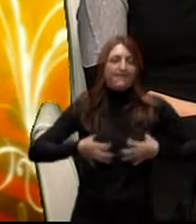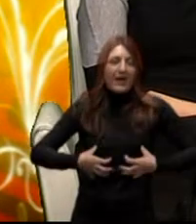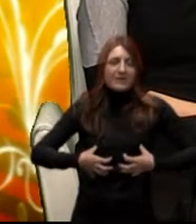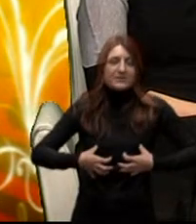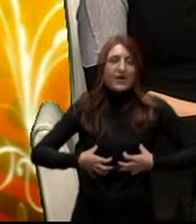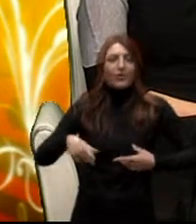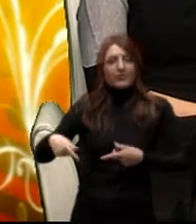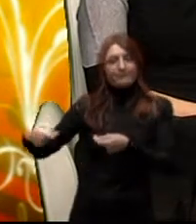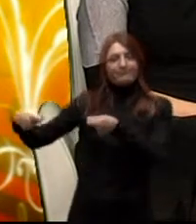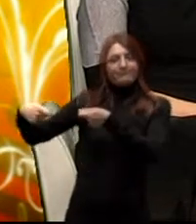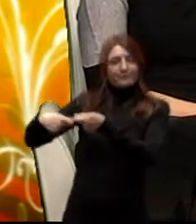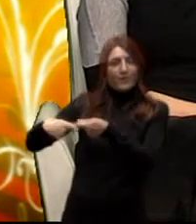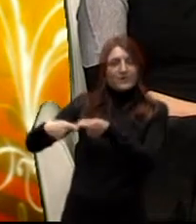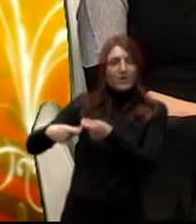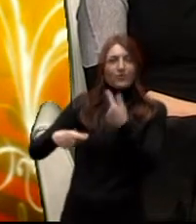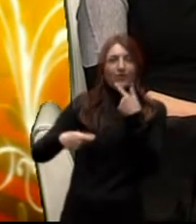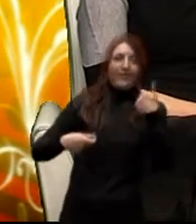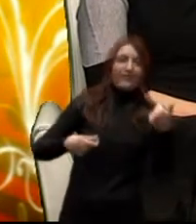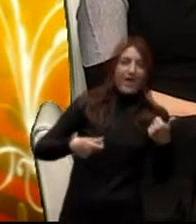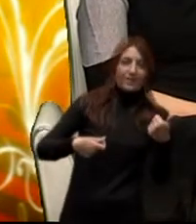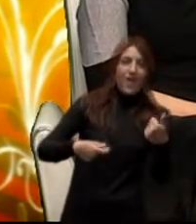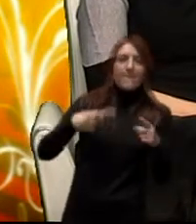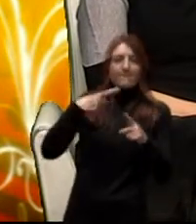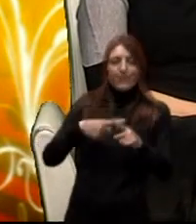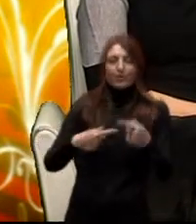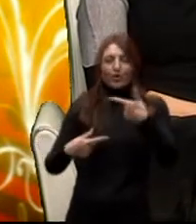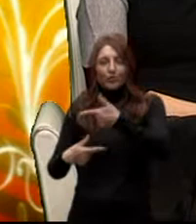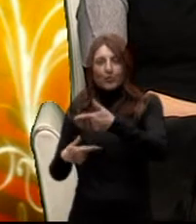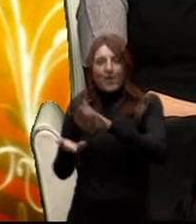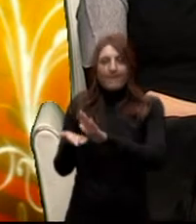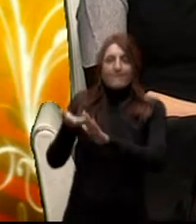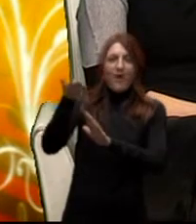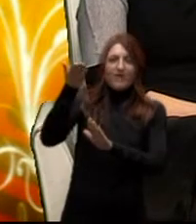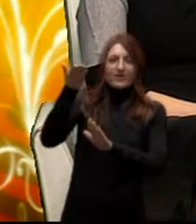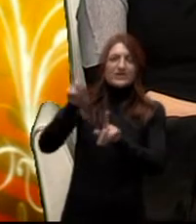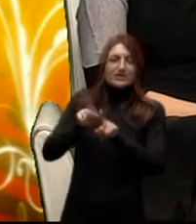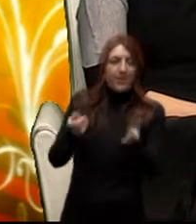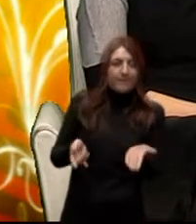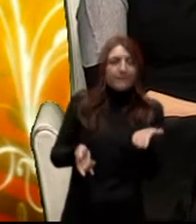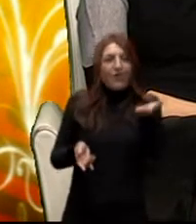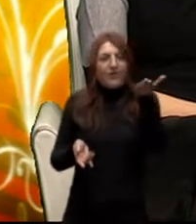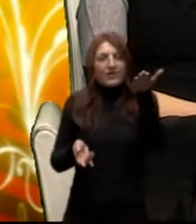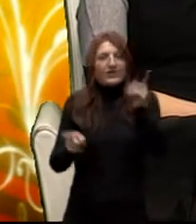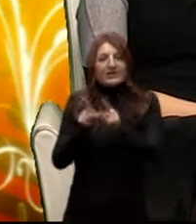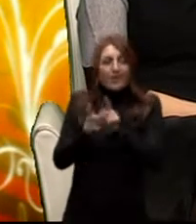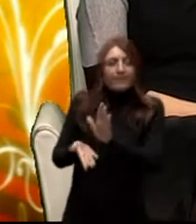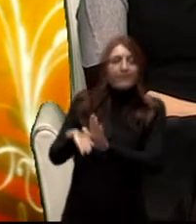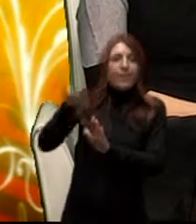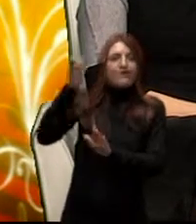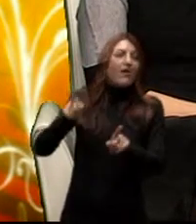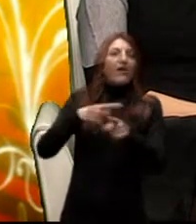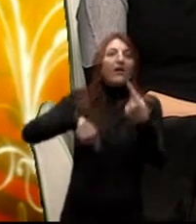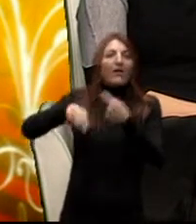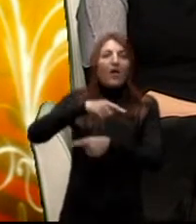povežemo anksioznost i depresivnost, pa jedno povećava drugo i onda se vrtimo u jednoj spirali, tako da nam je na